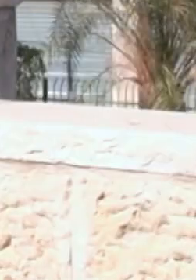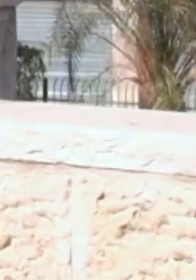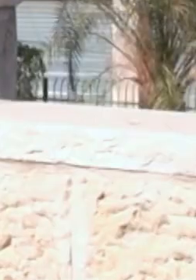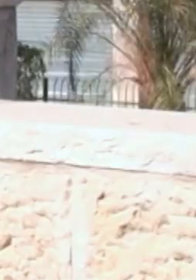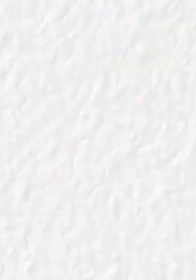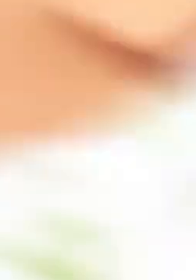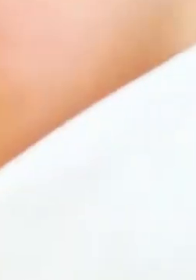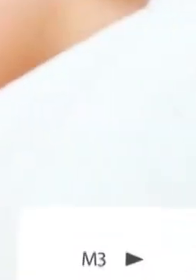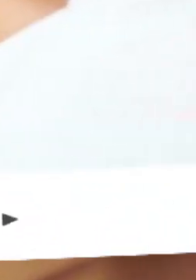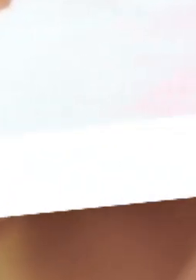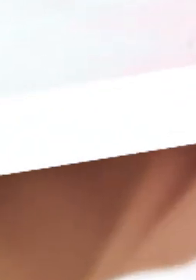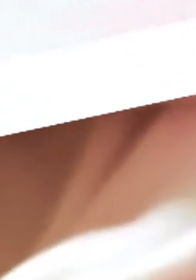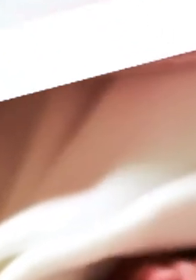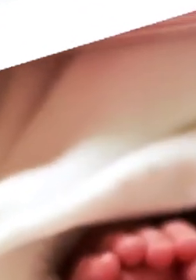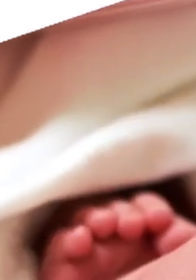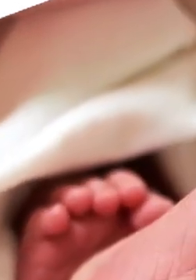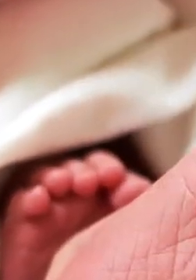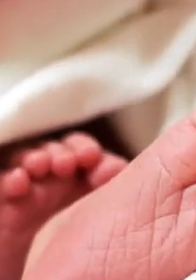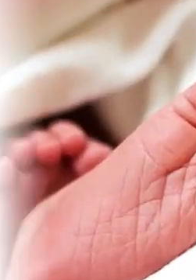최대진입니다.